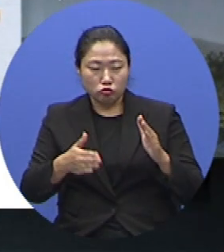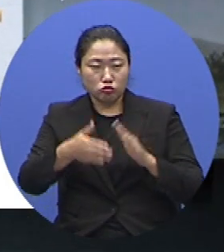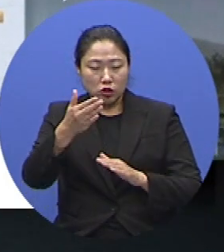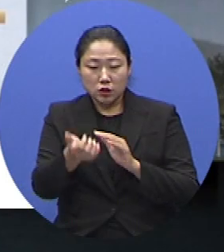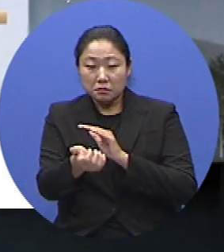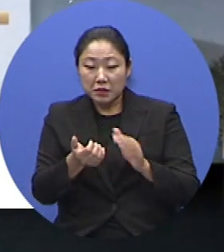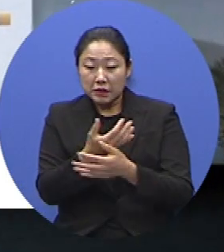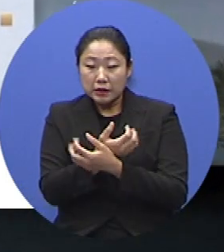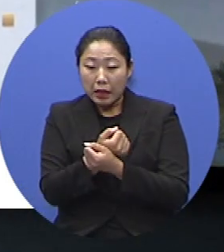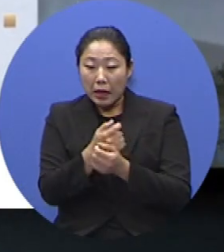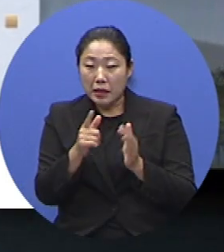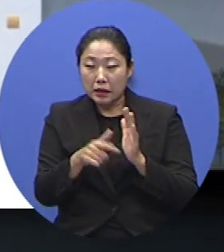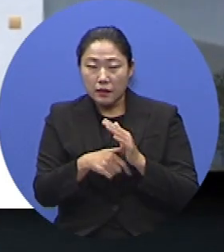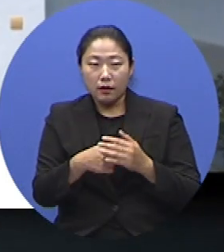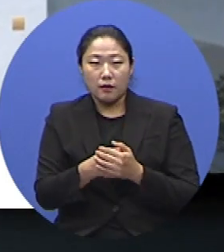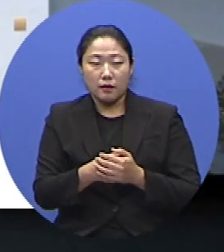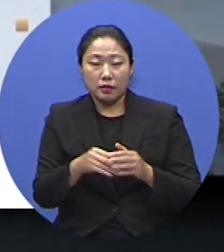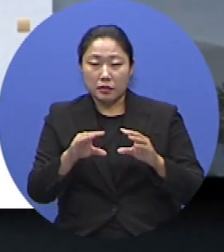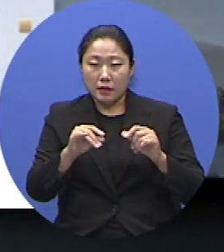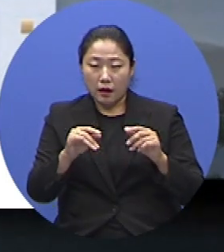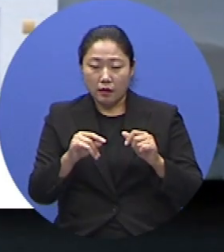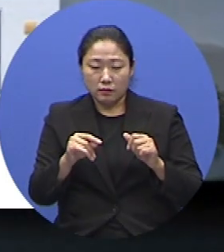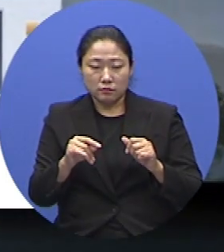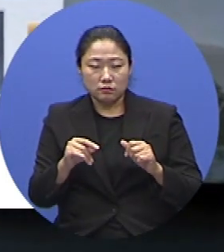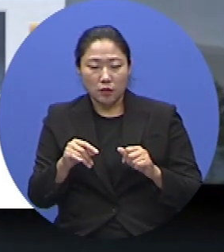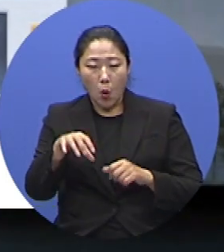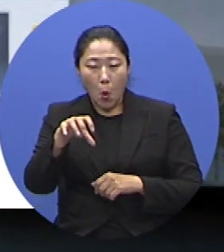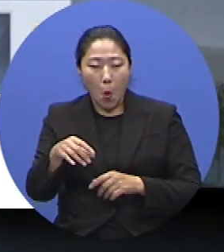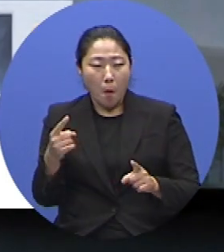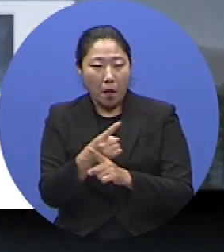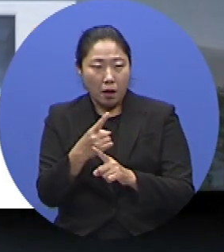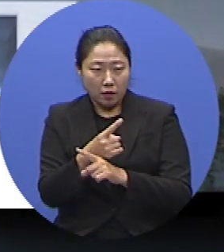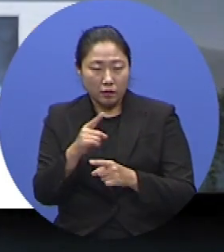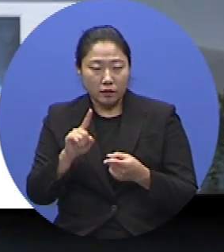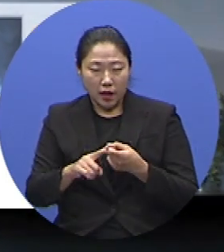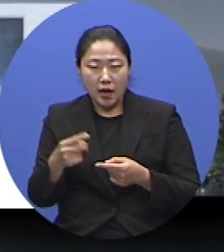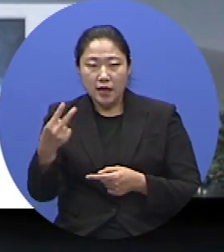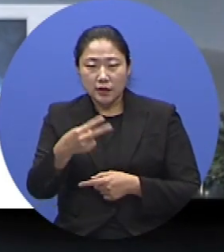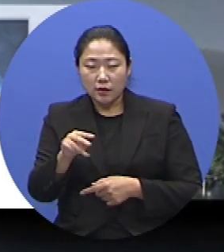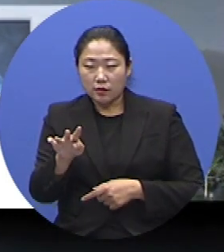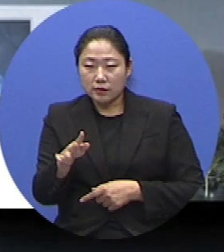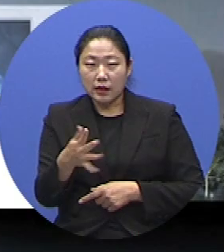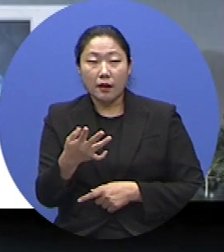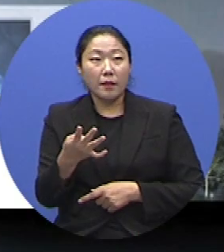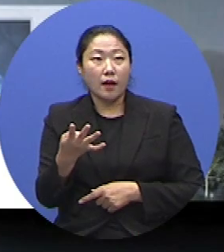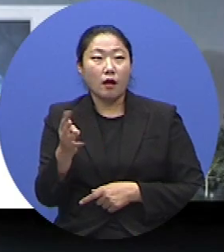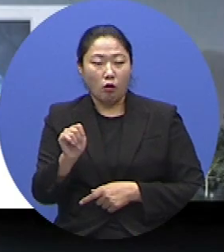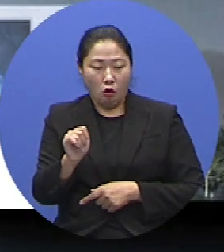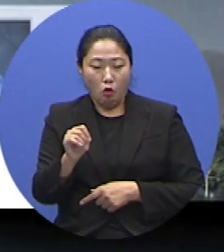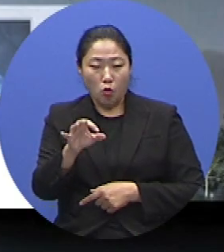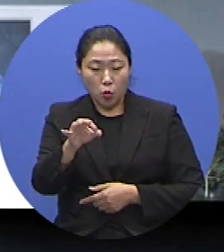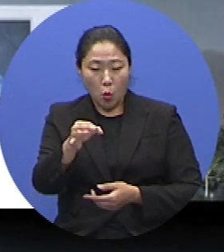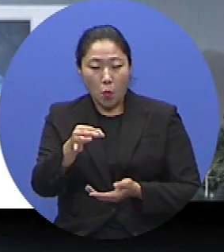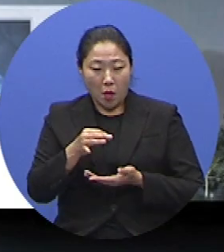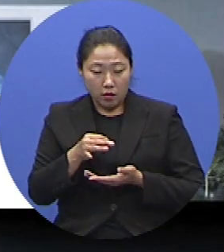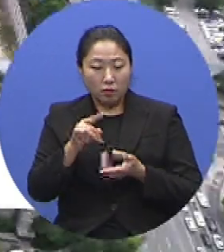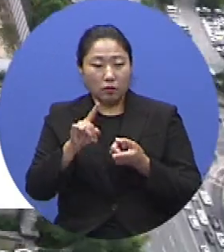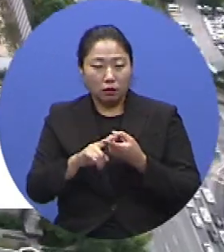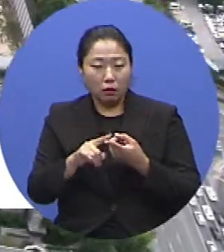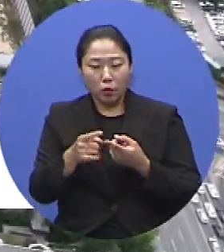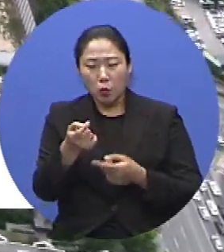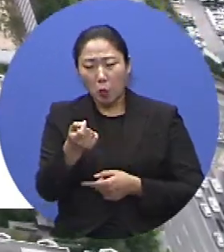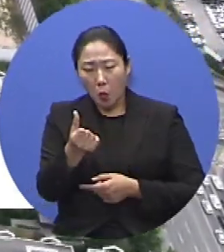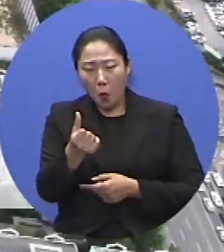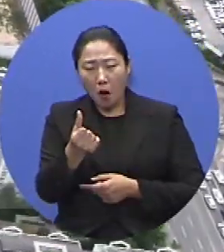협상에서 대한방직 부지의 용도 변경에 대해 결정된 2,400억 규모의 익 환수금 지나치게